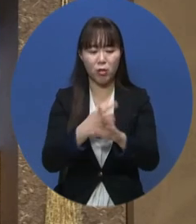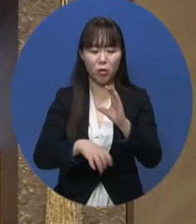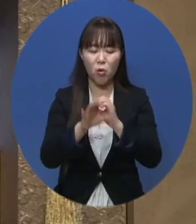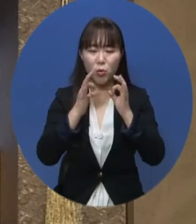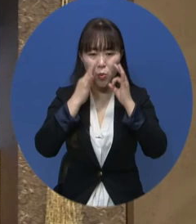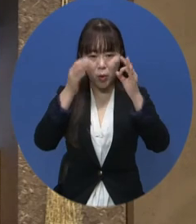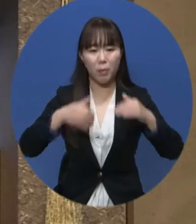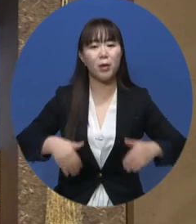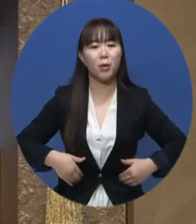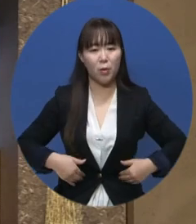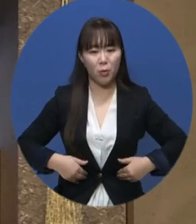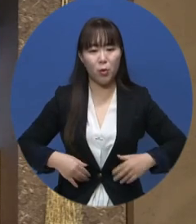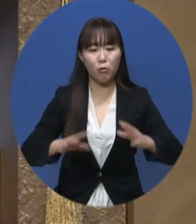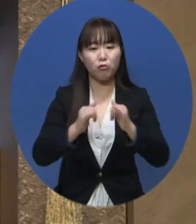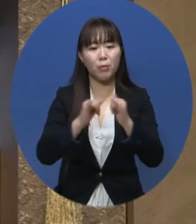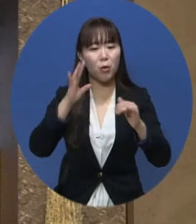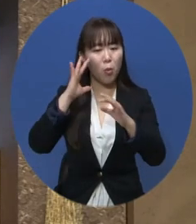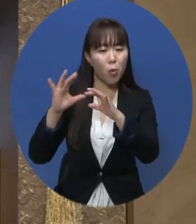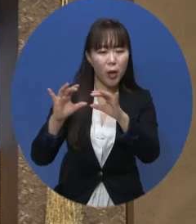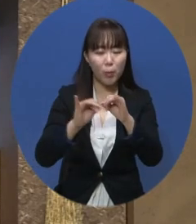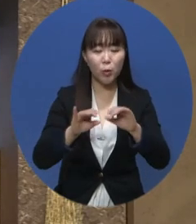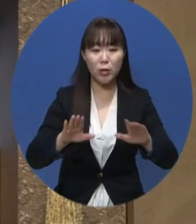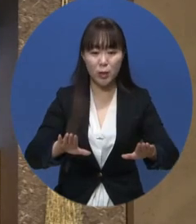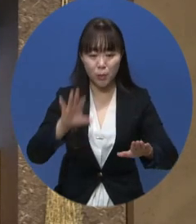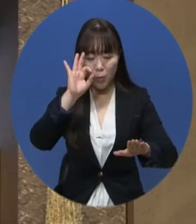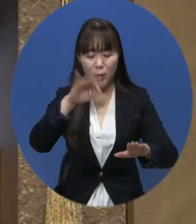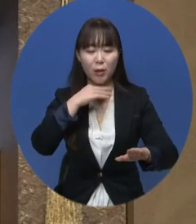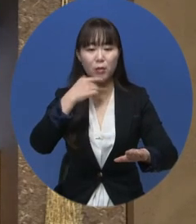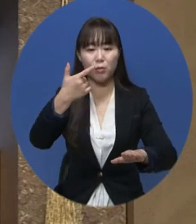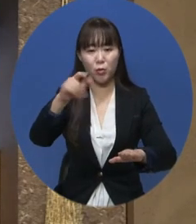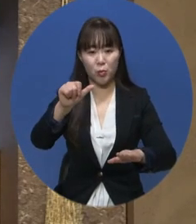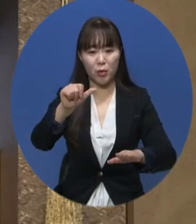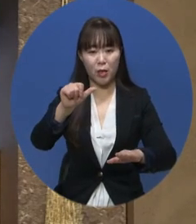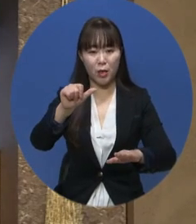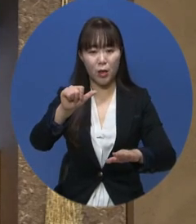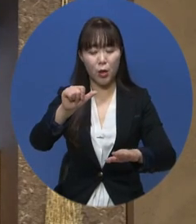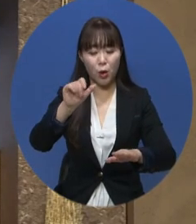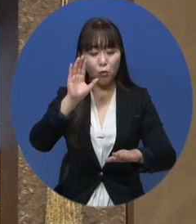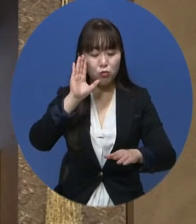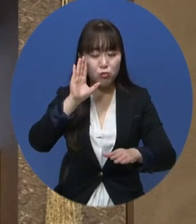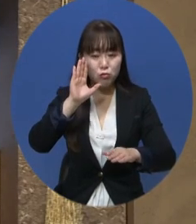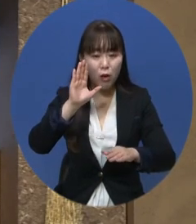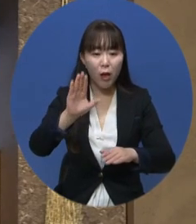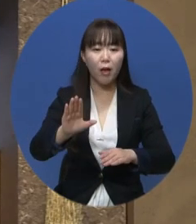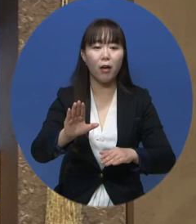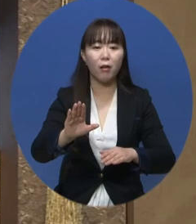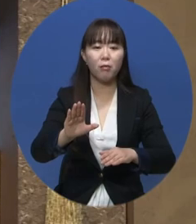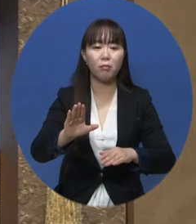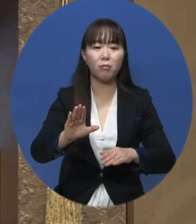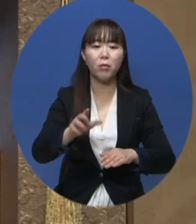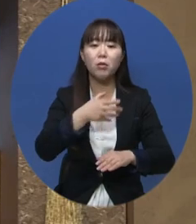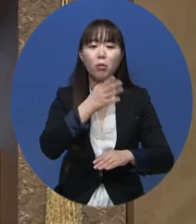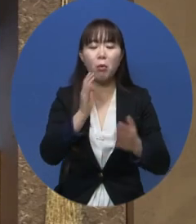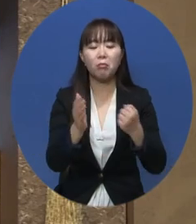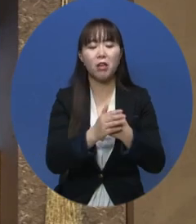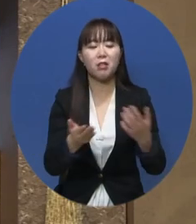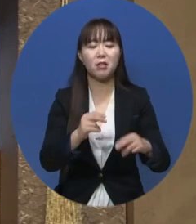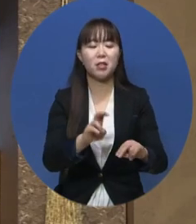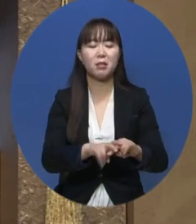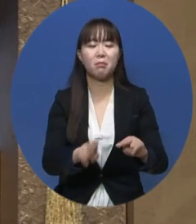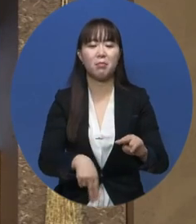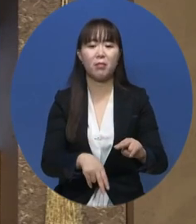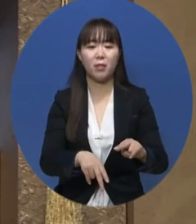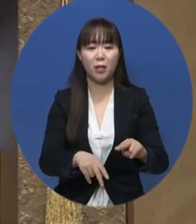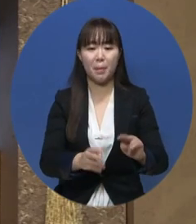해야 되고 아마 국민적 공감대도 이제는 65세가 되고 난 다음에 일을 노인이니까 이제